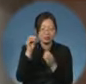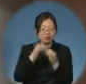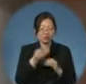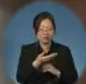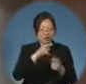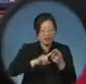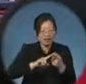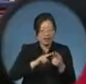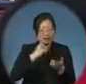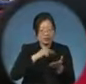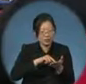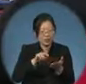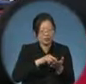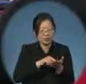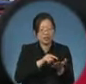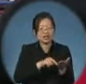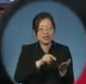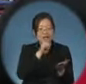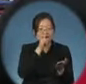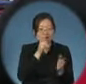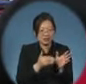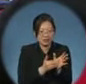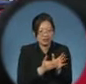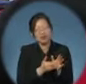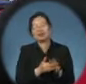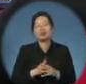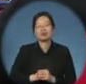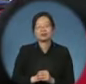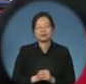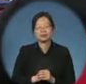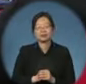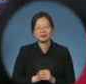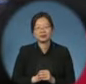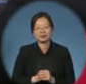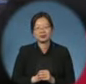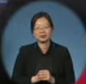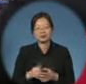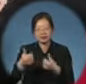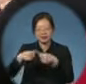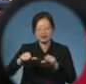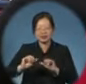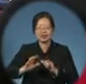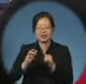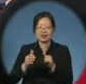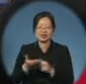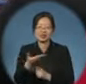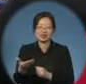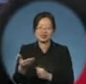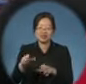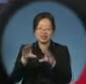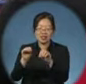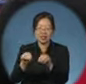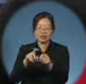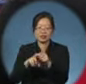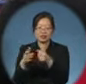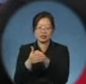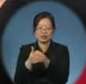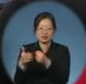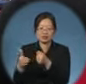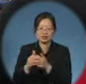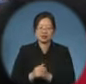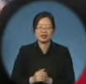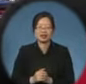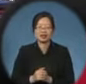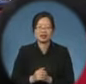1 혼외 상을 해야되죠 그 손해 배상을 하고 굿 어디 망가진 세상을 리 내가 낫게 하기 위해서